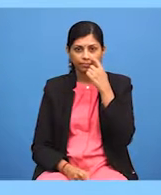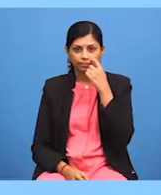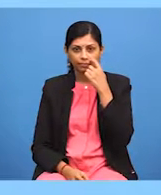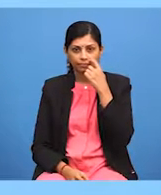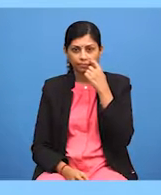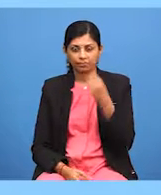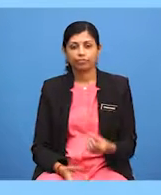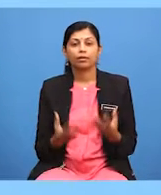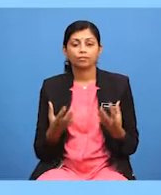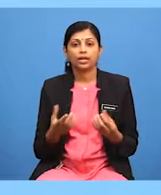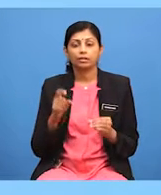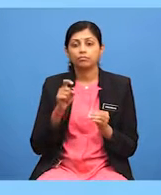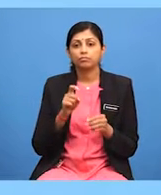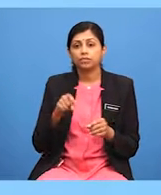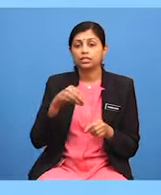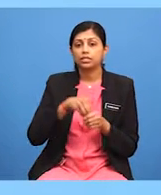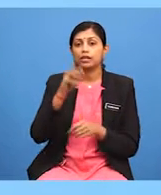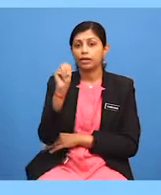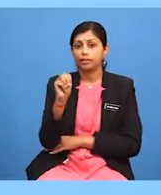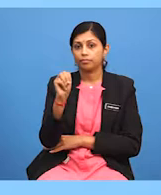tenaga keupayaan kenyal.